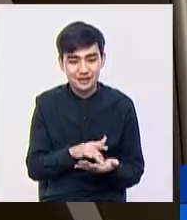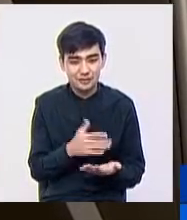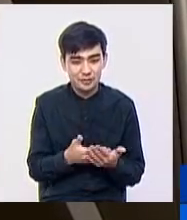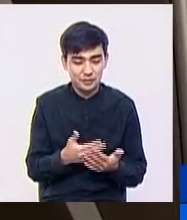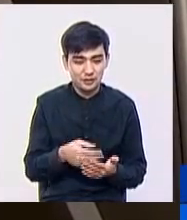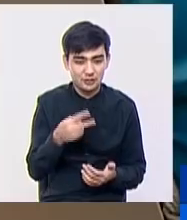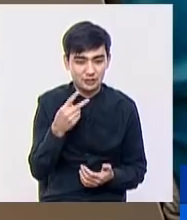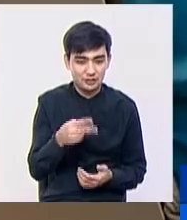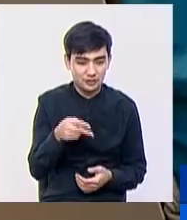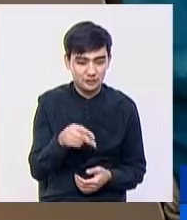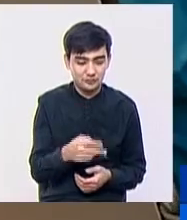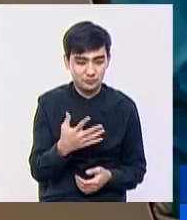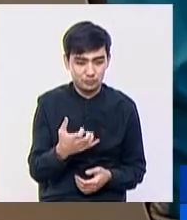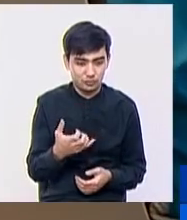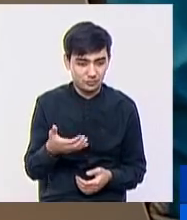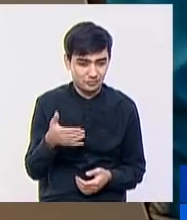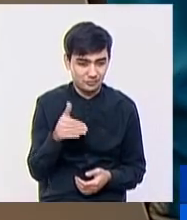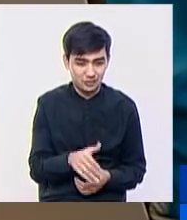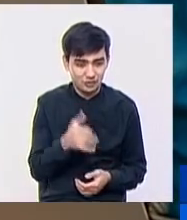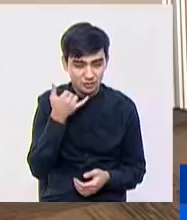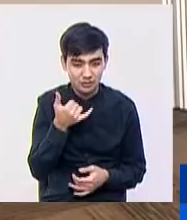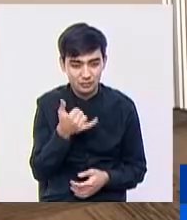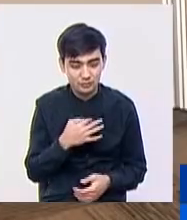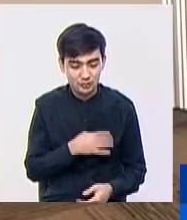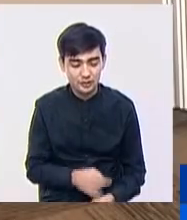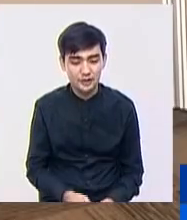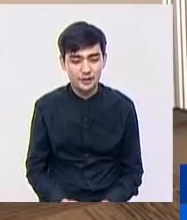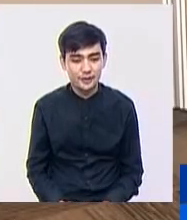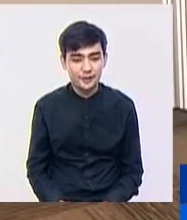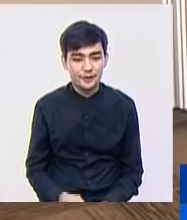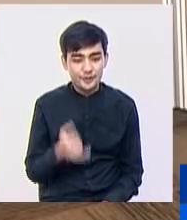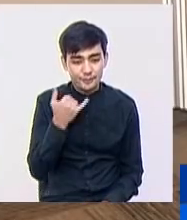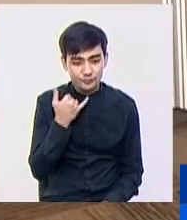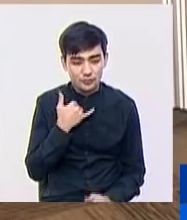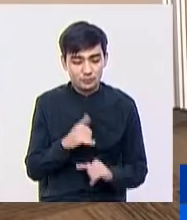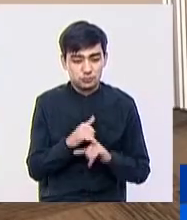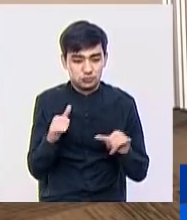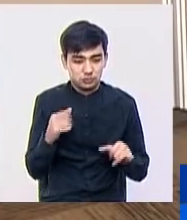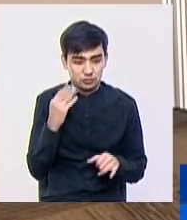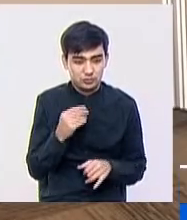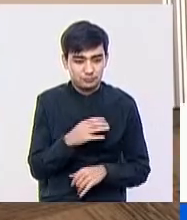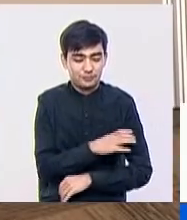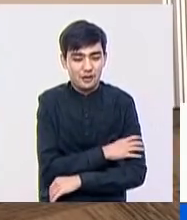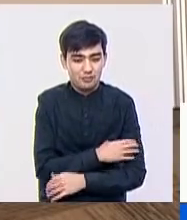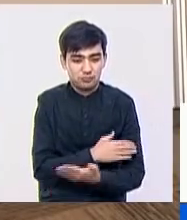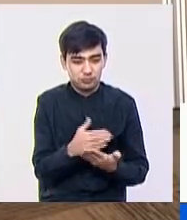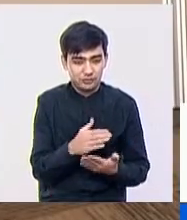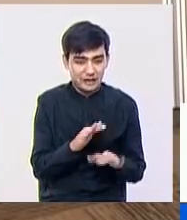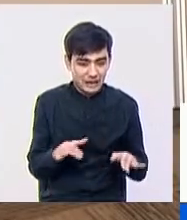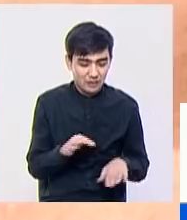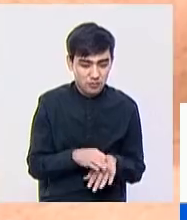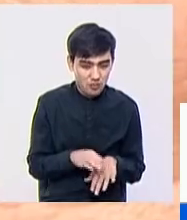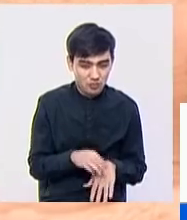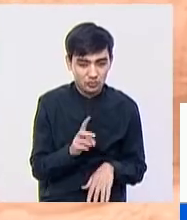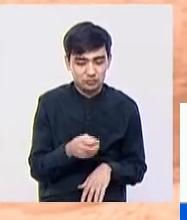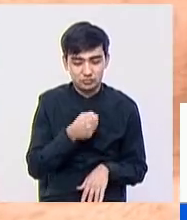около 2500 звонков. Вызовов в основном увеличились за счет температуры. Дети